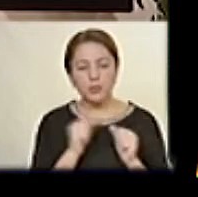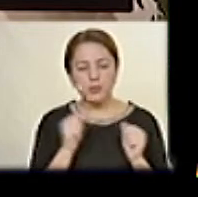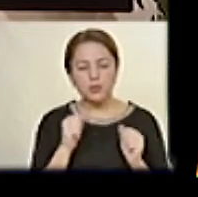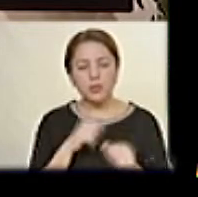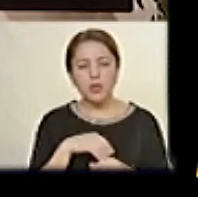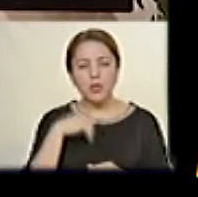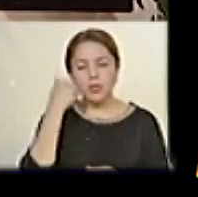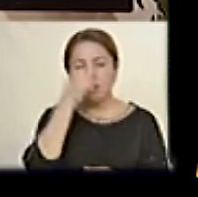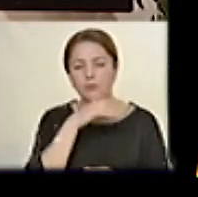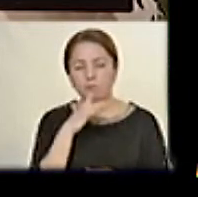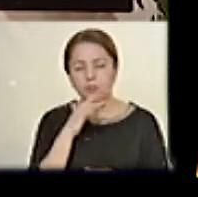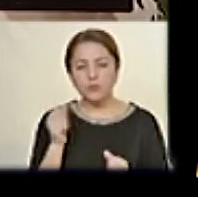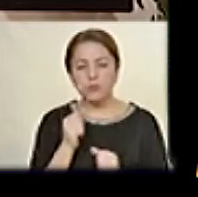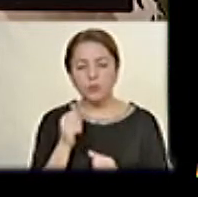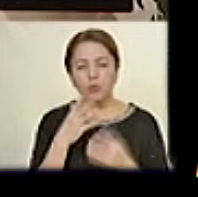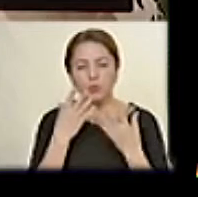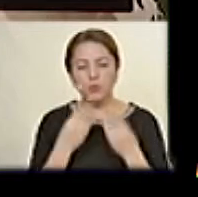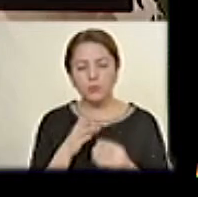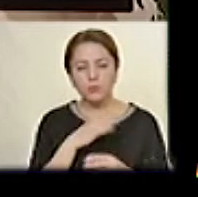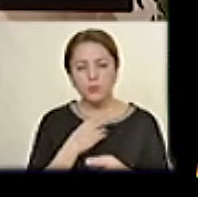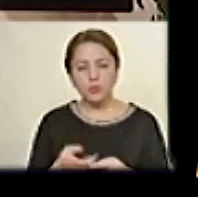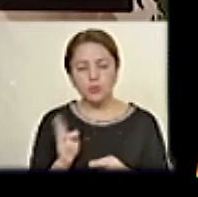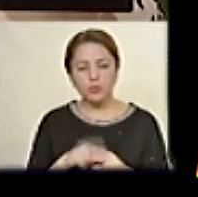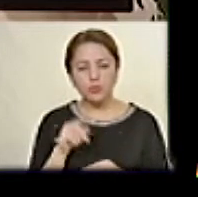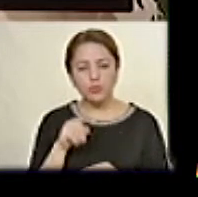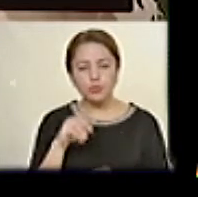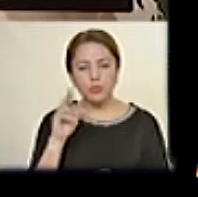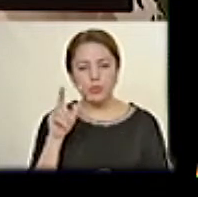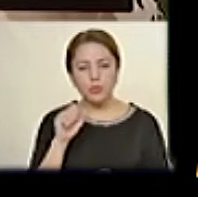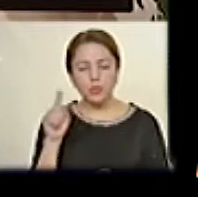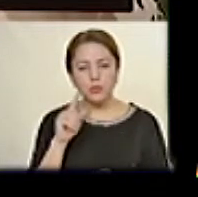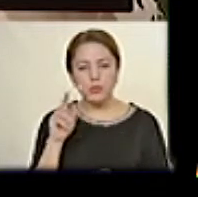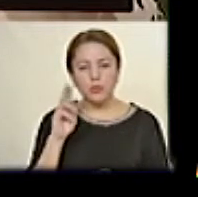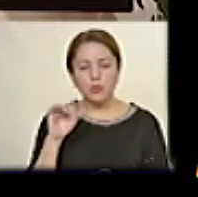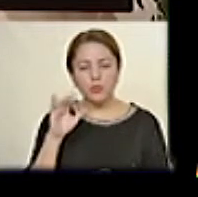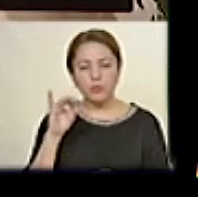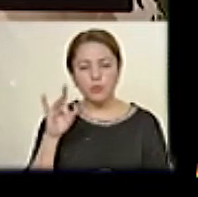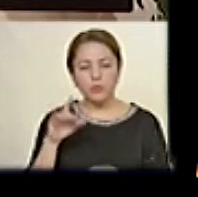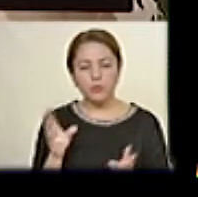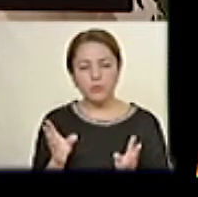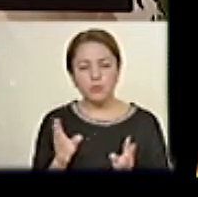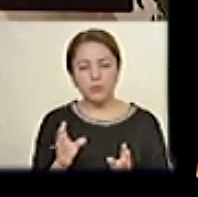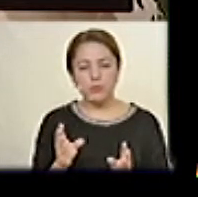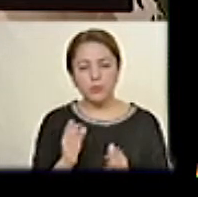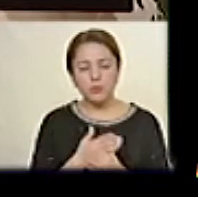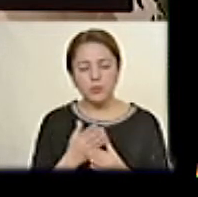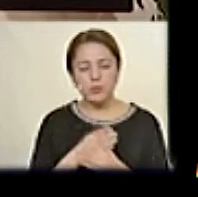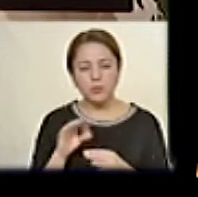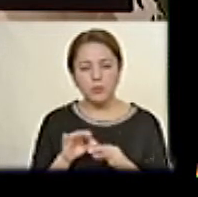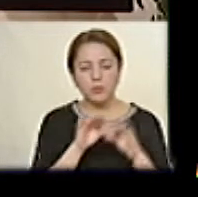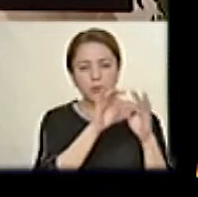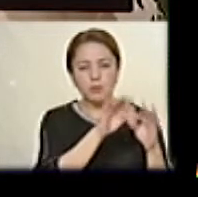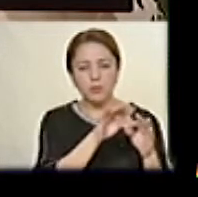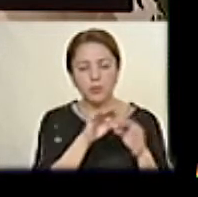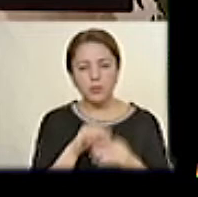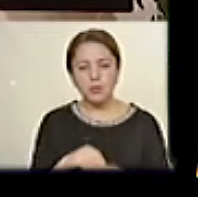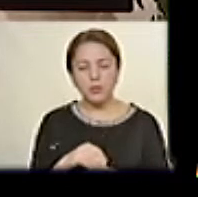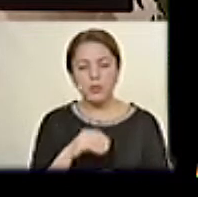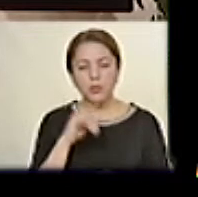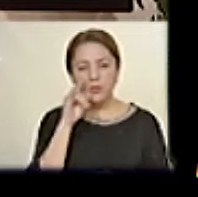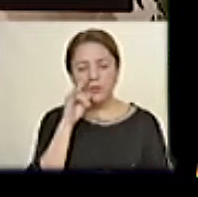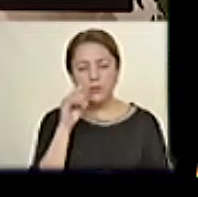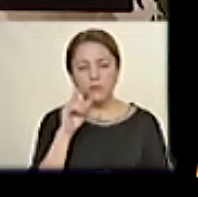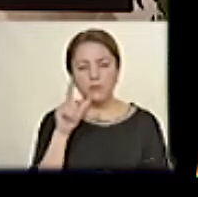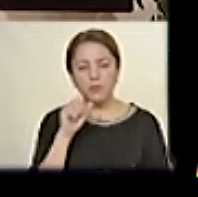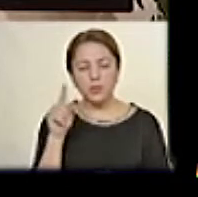sovuq kunlardan iborat bo'lganligi sababli aynan mana shu gaz quvurlari orqali tashilayotgan neft va gazlarni muzlab qolishi ham kuzatiladi. Ya'ni